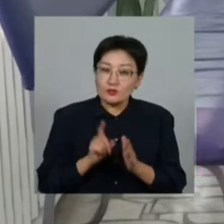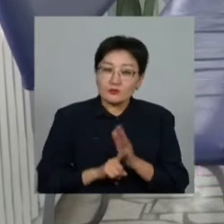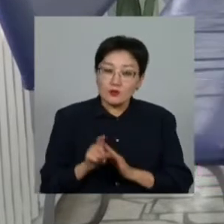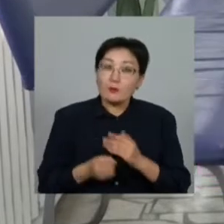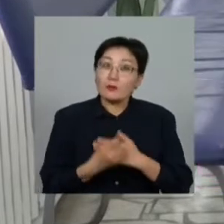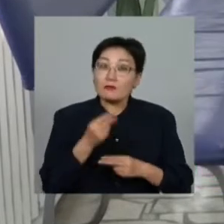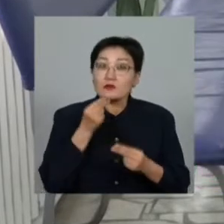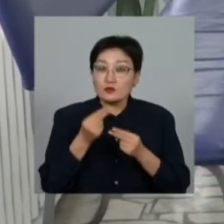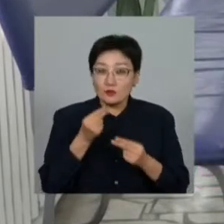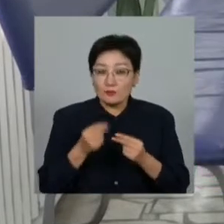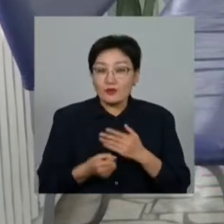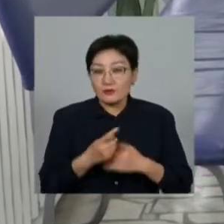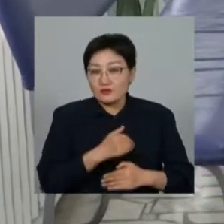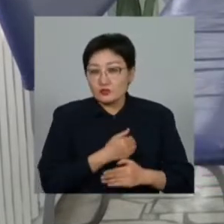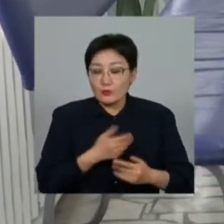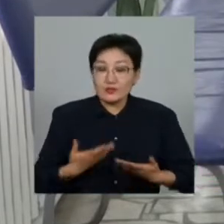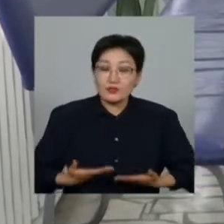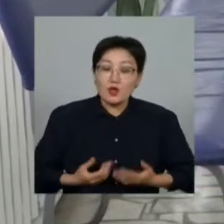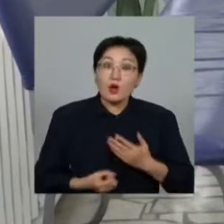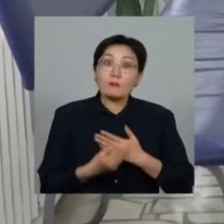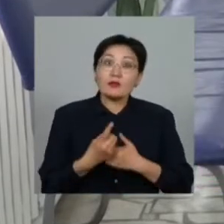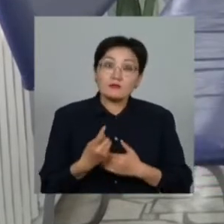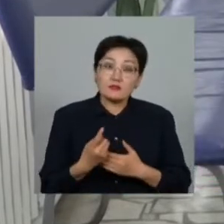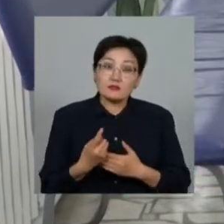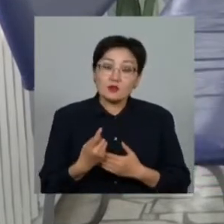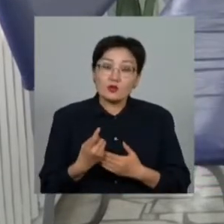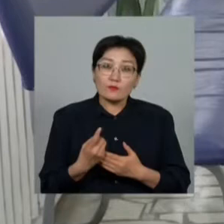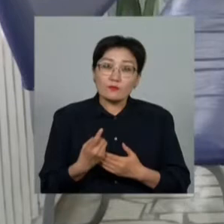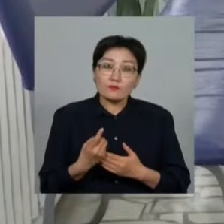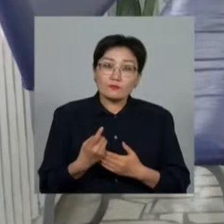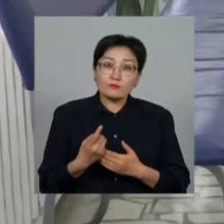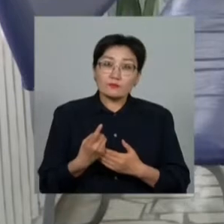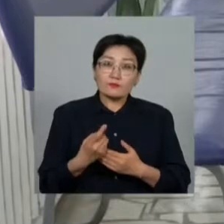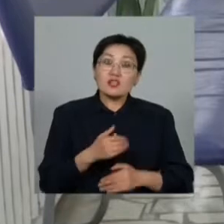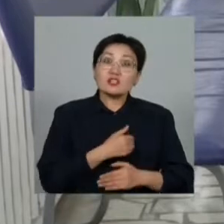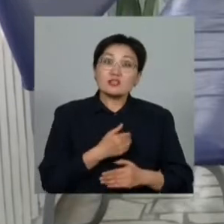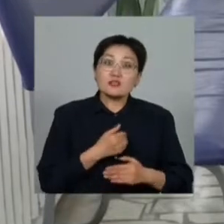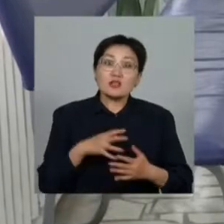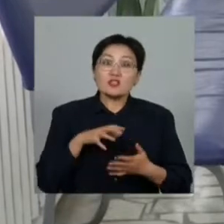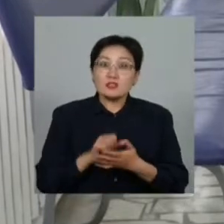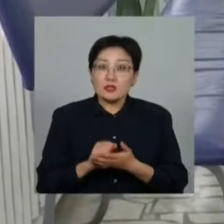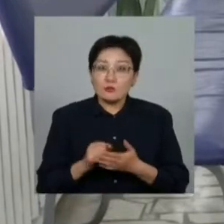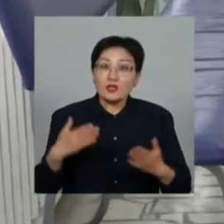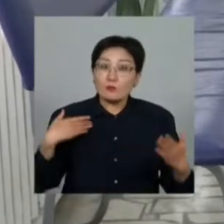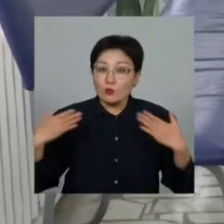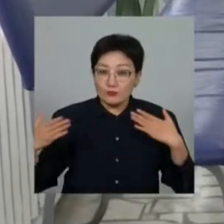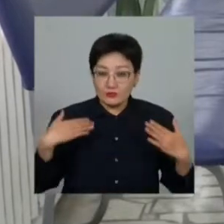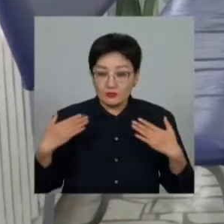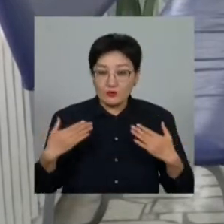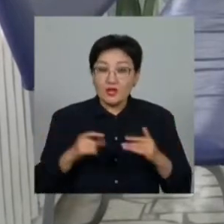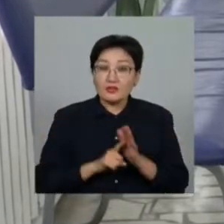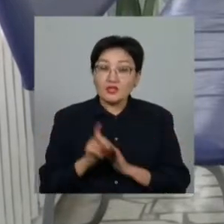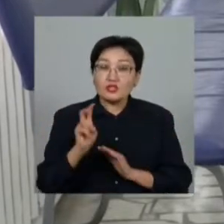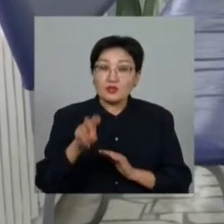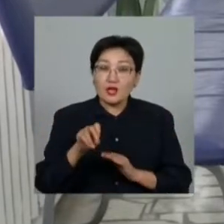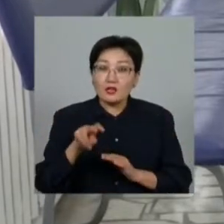аппетит пойдут появилось желание жить появилось желание заниматься вот этими упражнениями она начала ходить